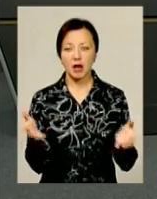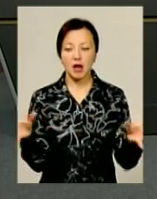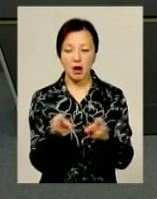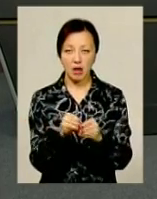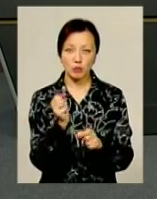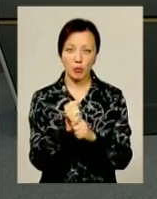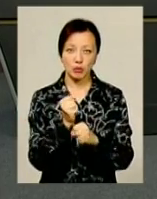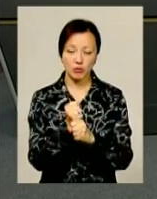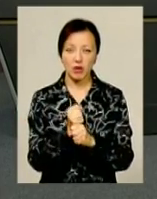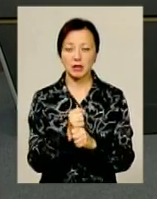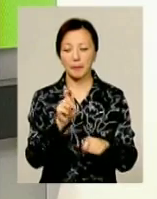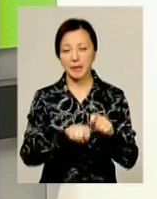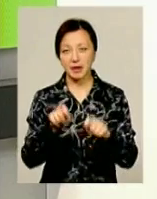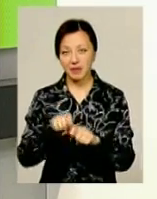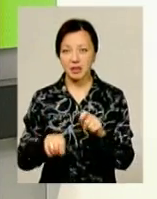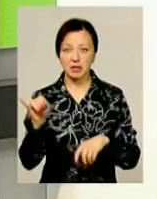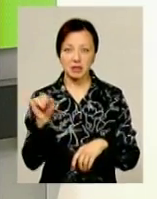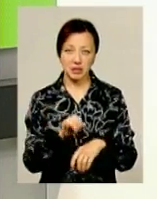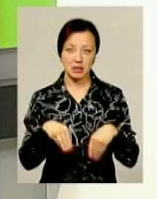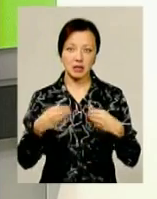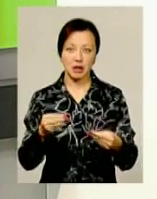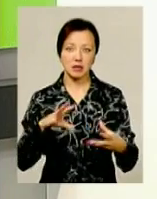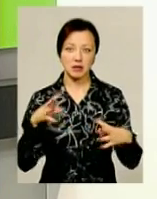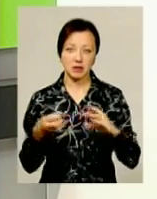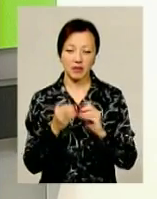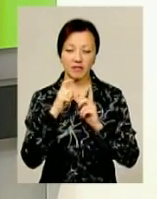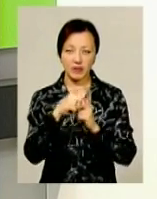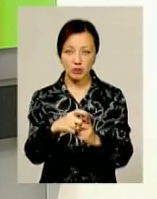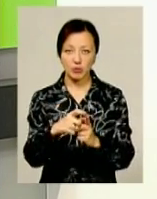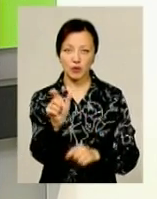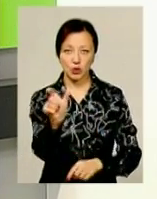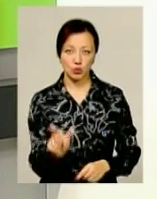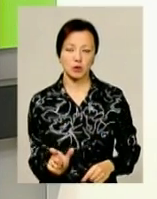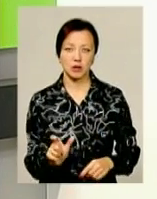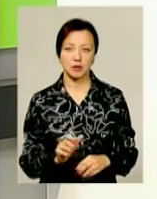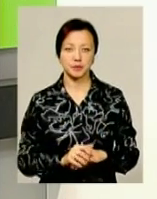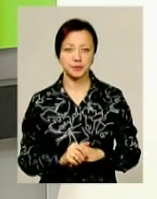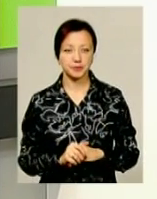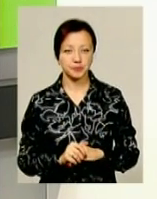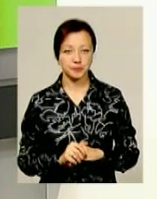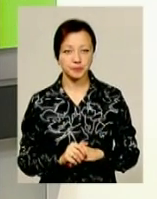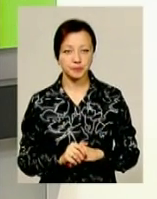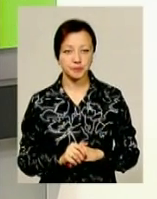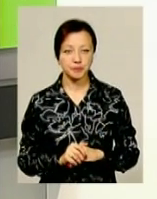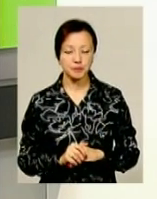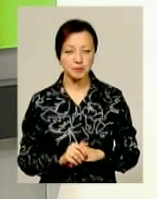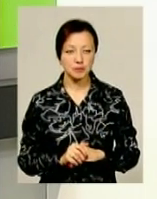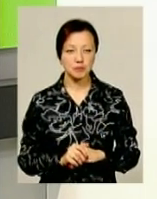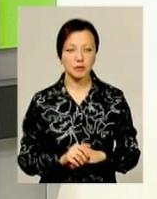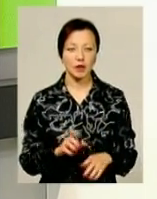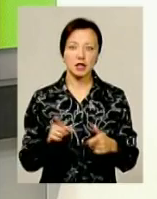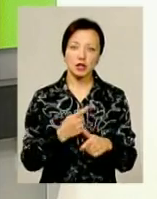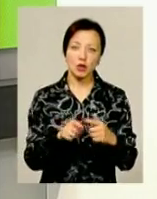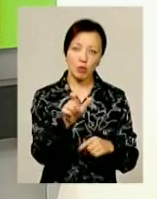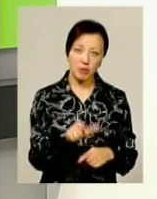разом опрацювати його, перевірити і дати відповідь чи громадянину,